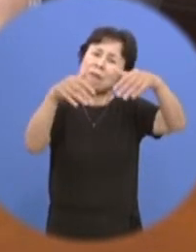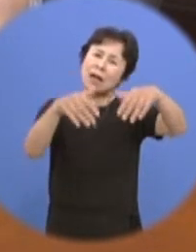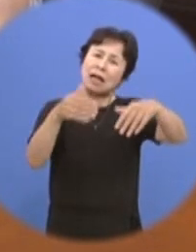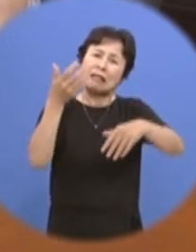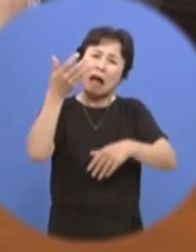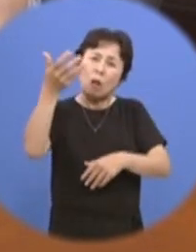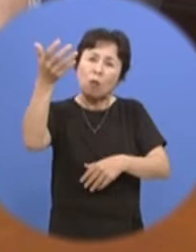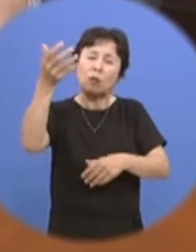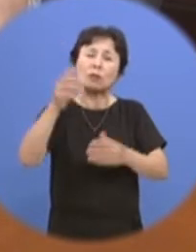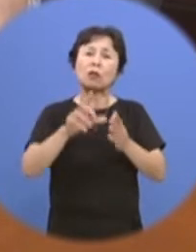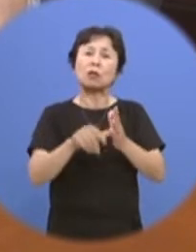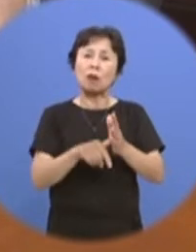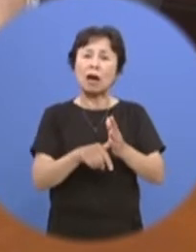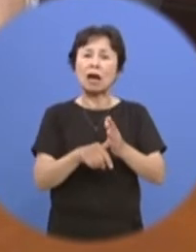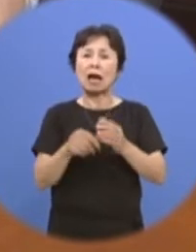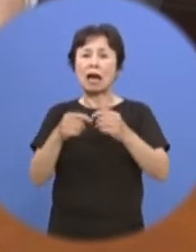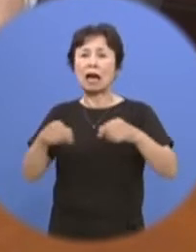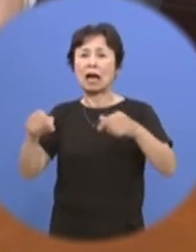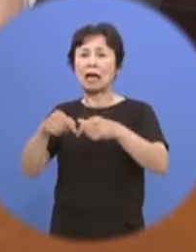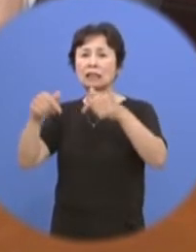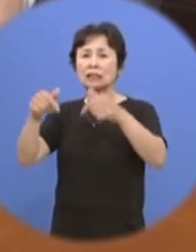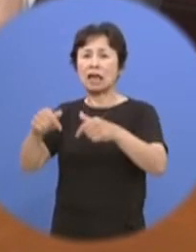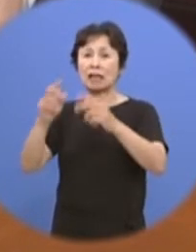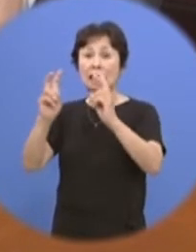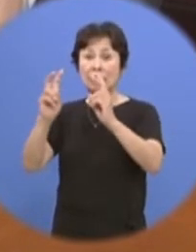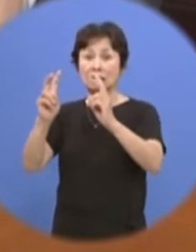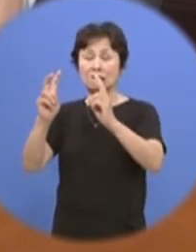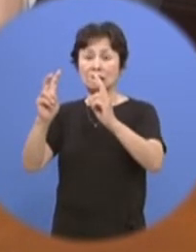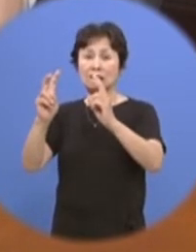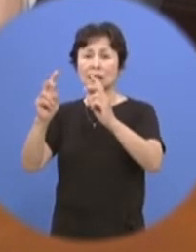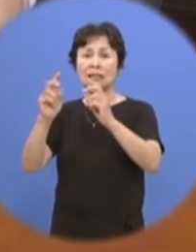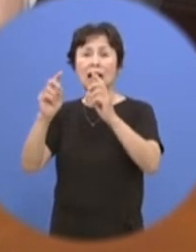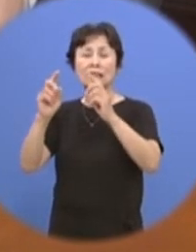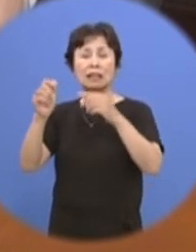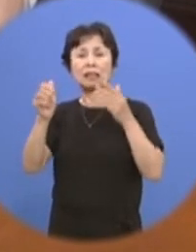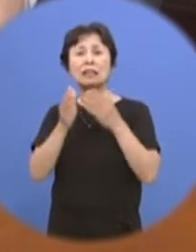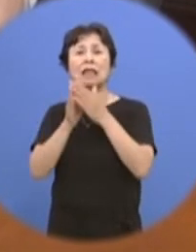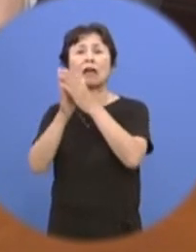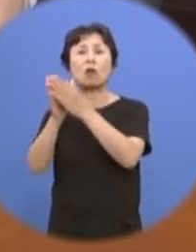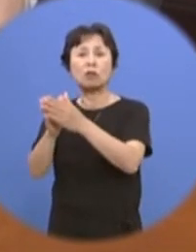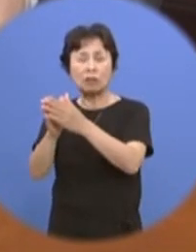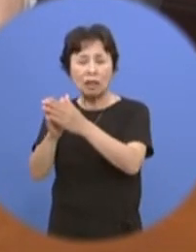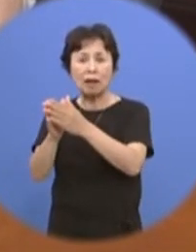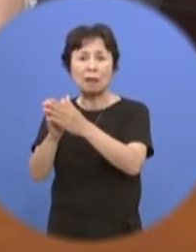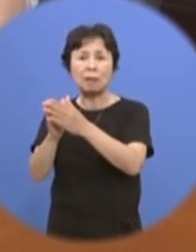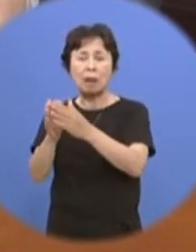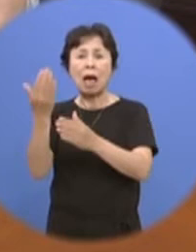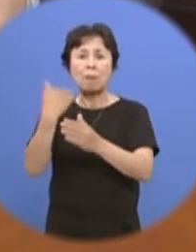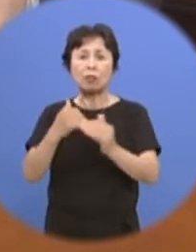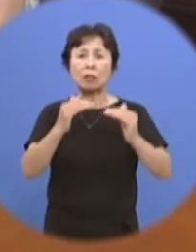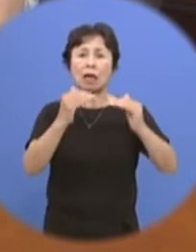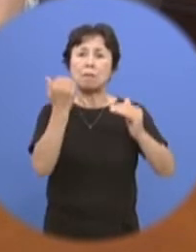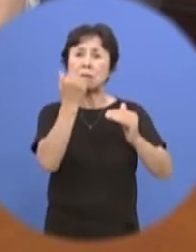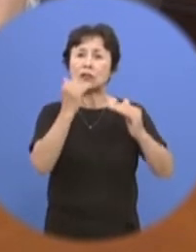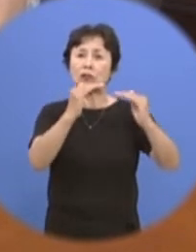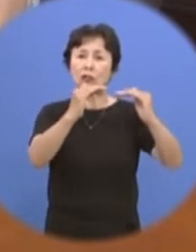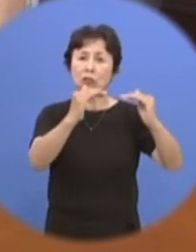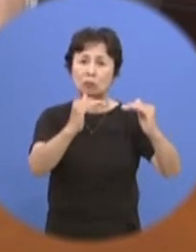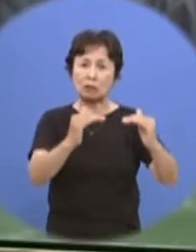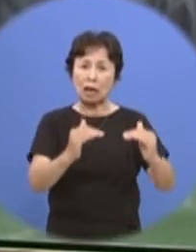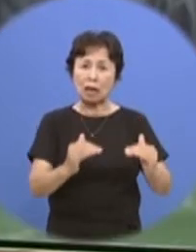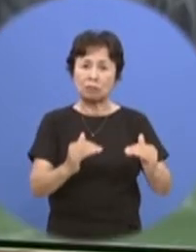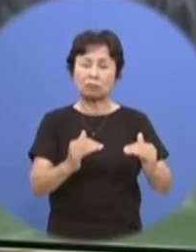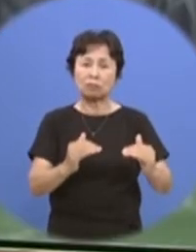頼んで、 はい、 それでその合意のもとに県がお願いをしたら水位をうんと下げると、そういう約束をしてもらってるんです